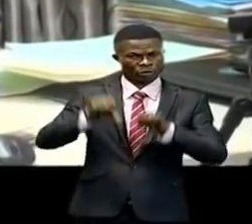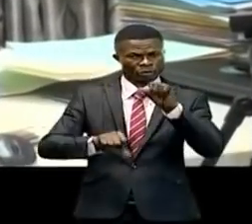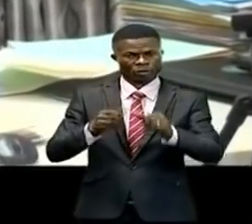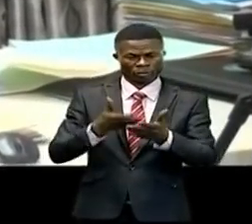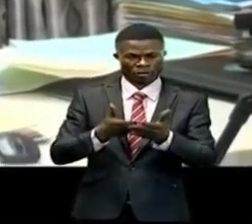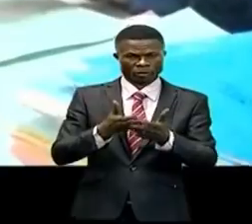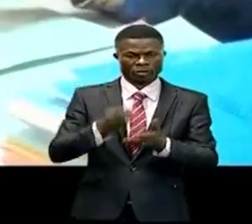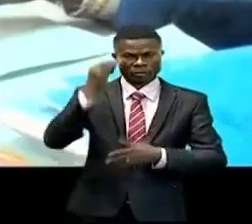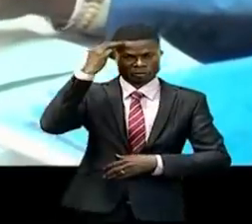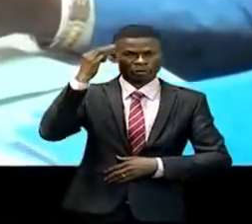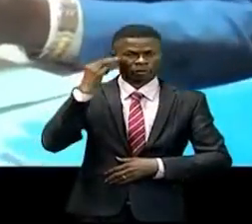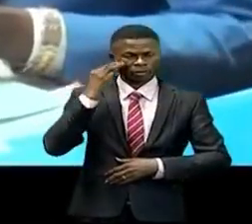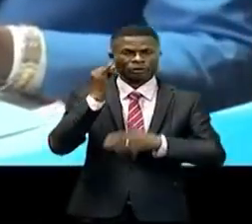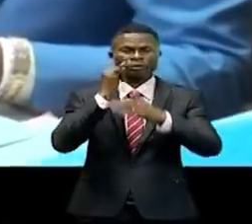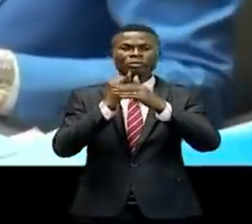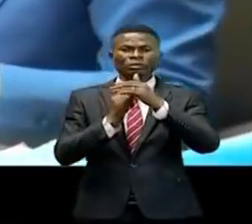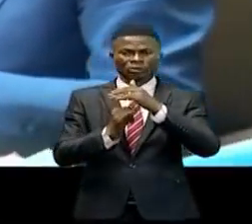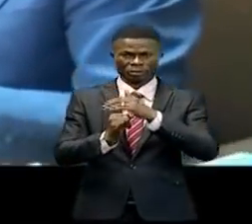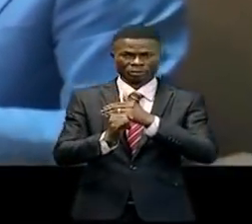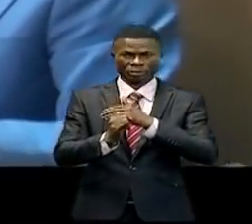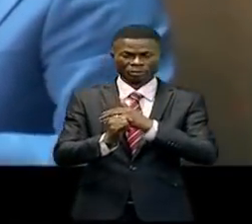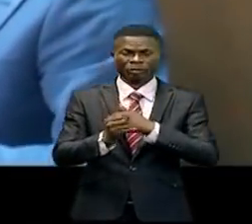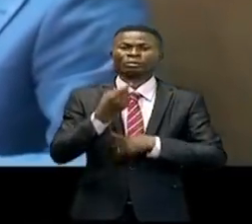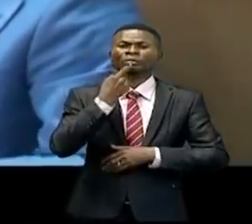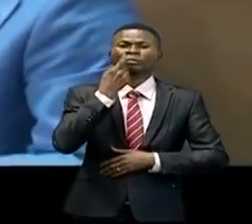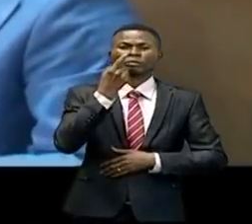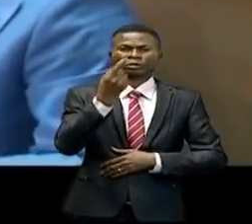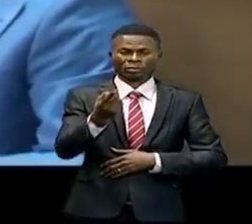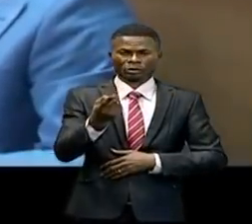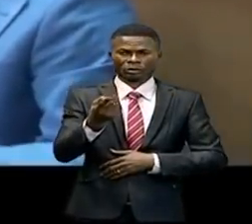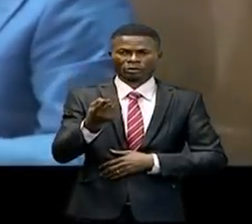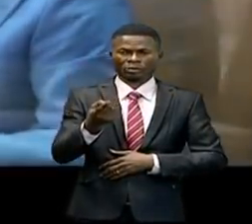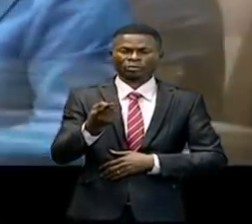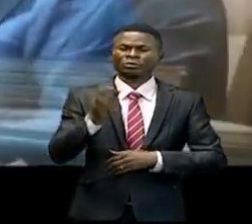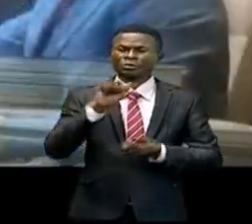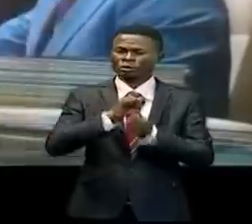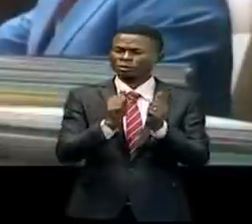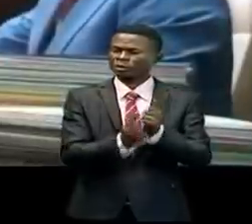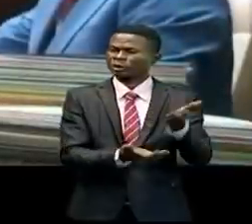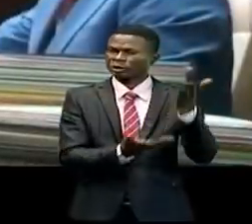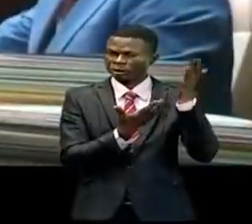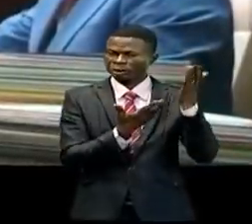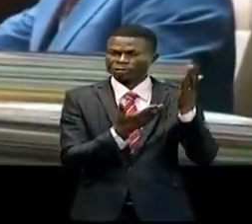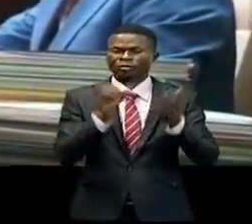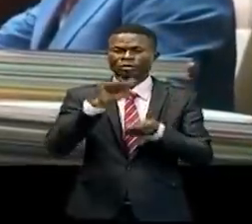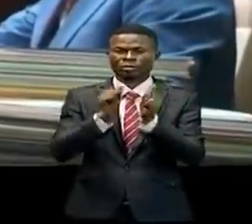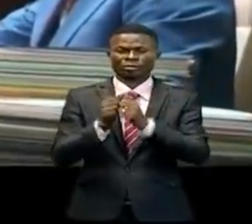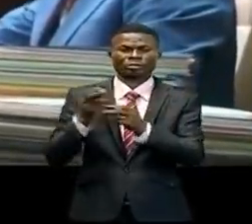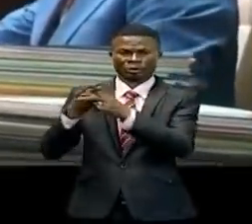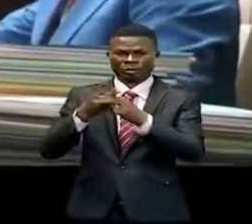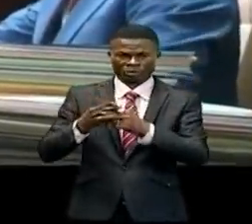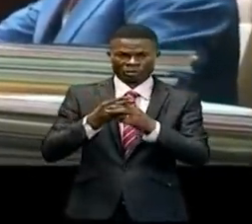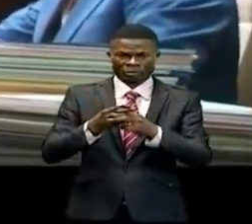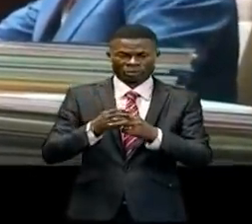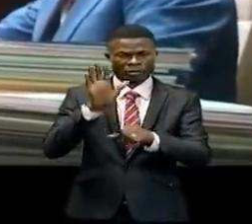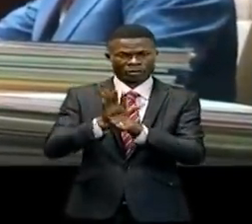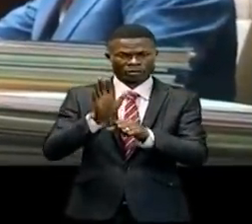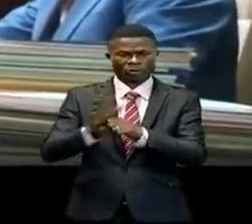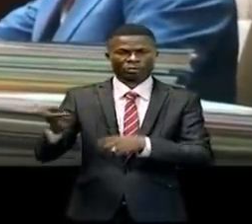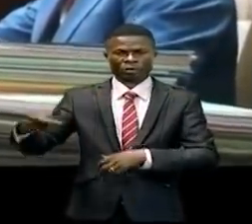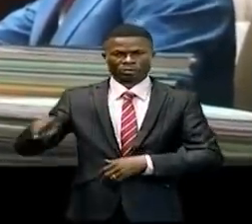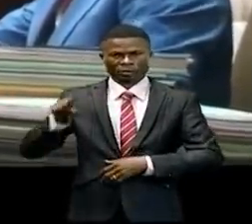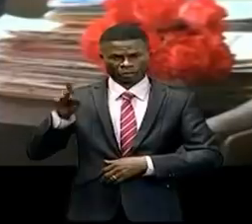Le ministre de l'Intérieur a aussi relevé les principaux points et a marqué la situation sécuritaire dans nos différentes